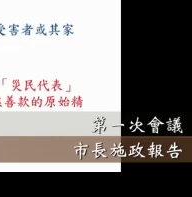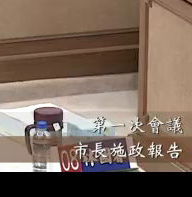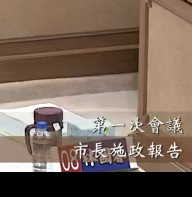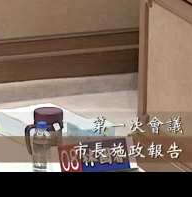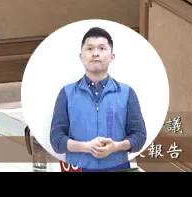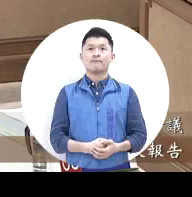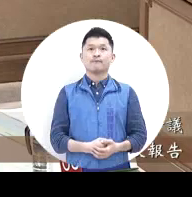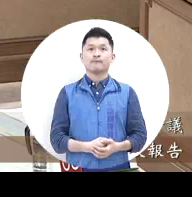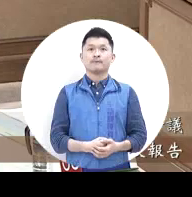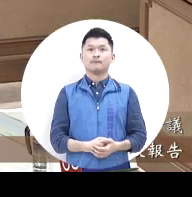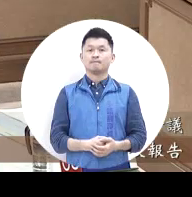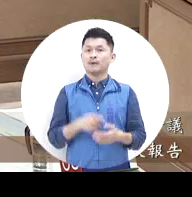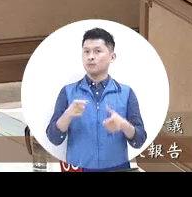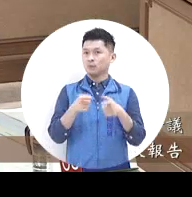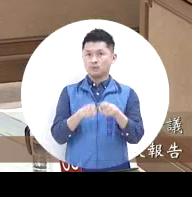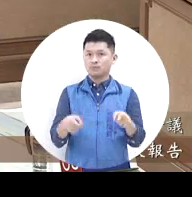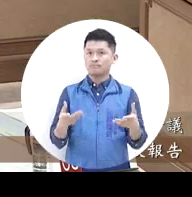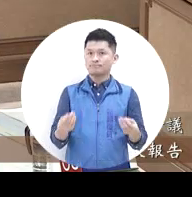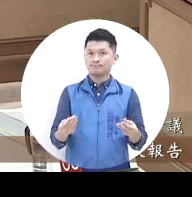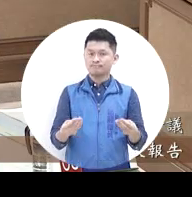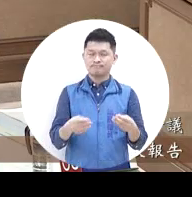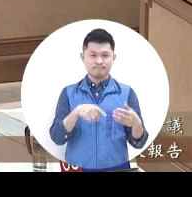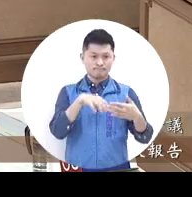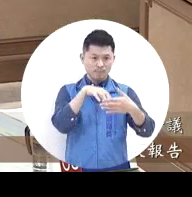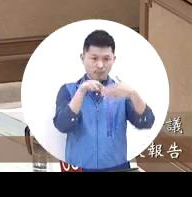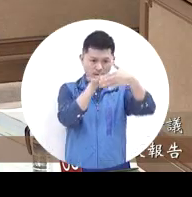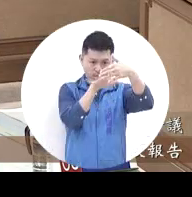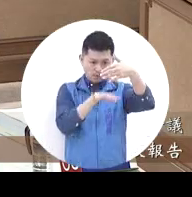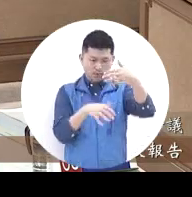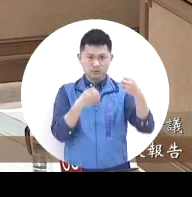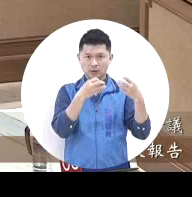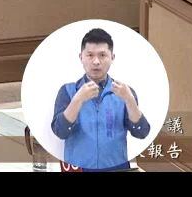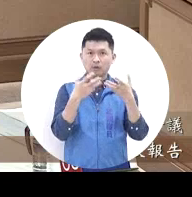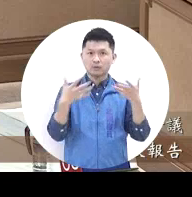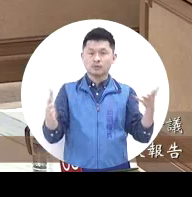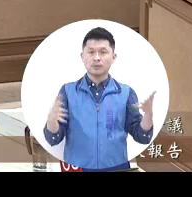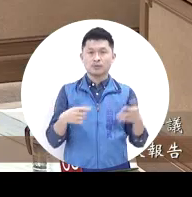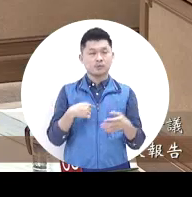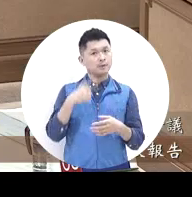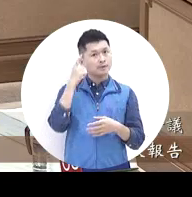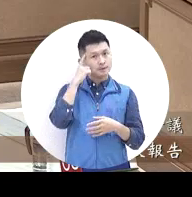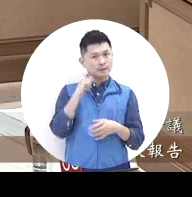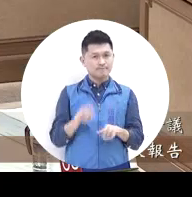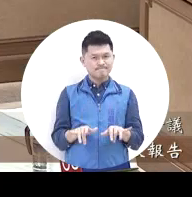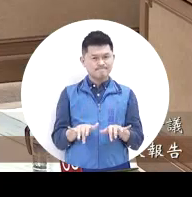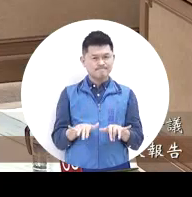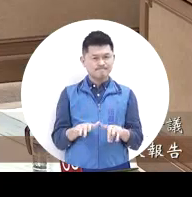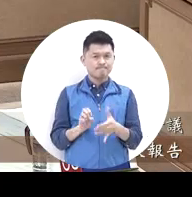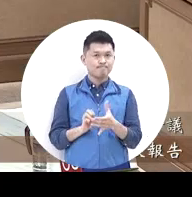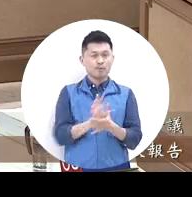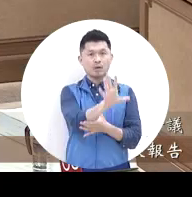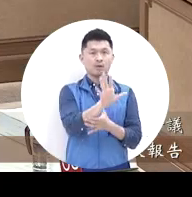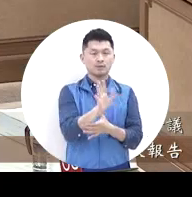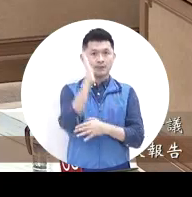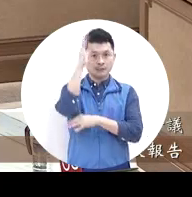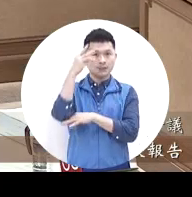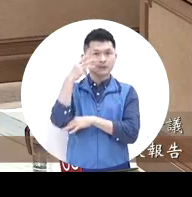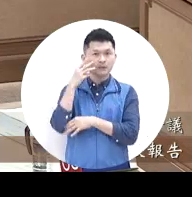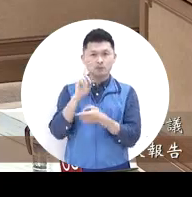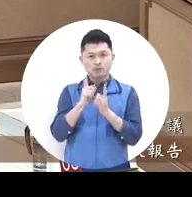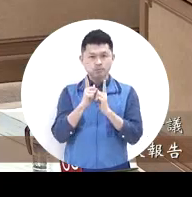平的。这里面讨论很多，我相信泼文的人他是一定是站在政治的立场去泼